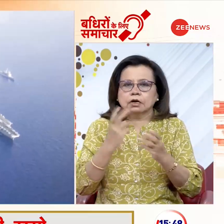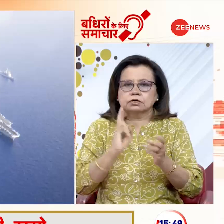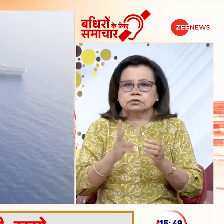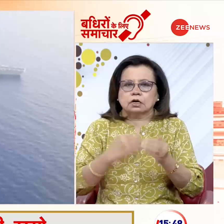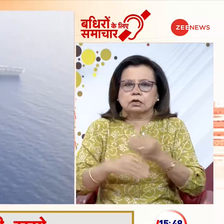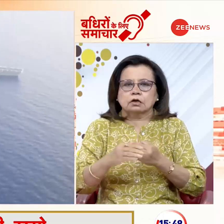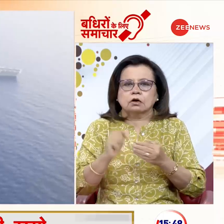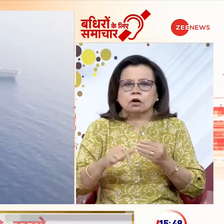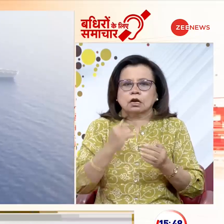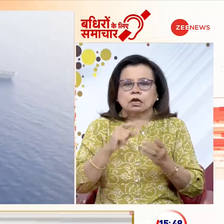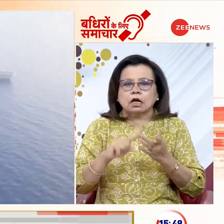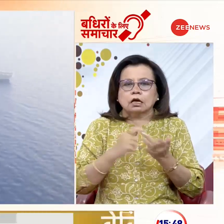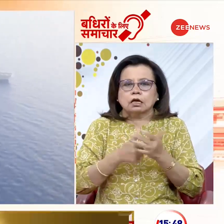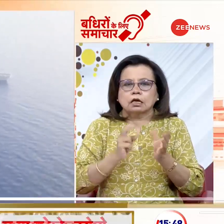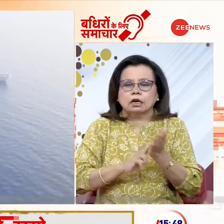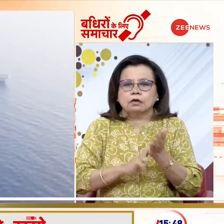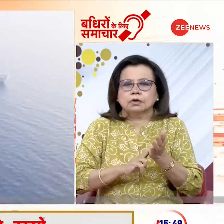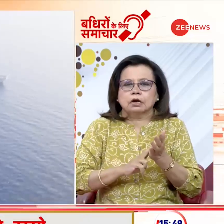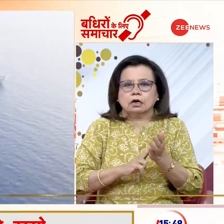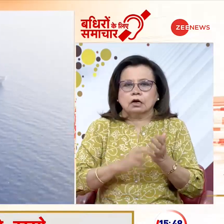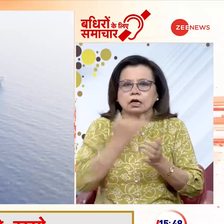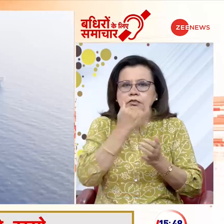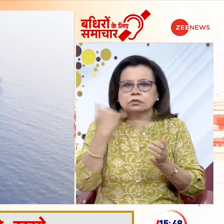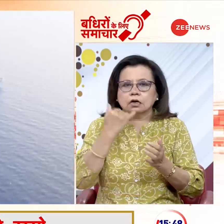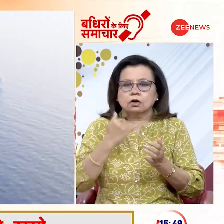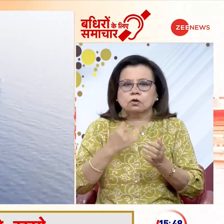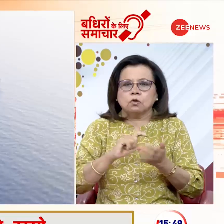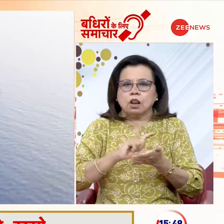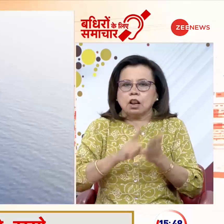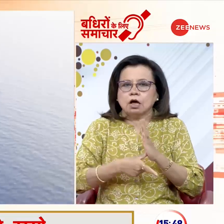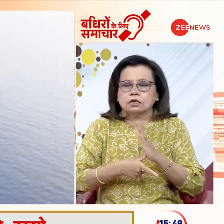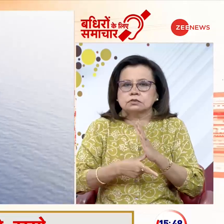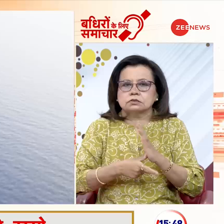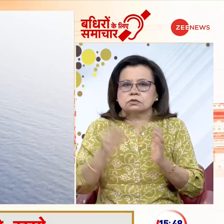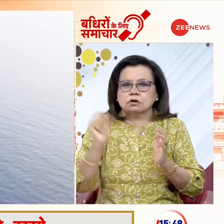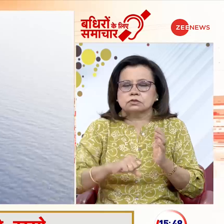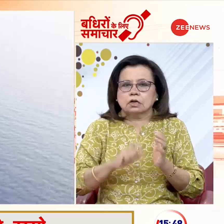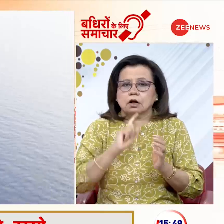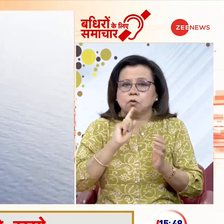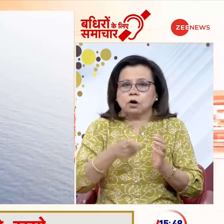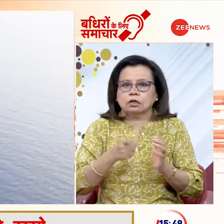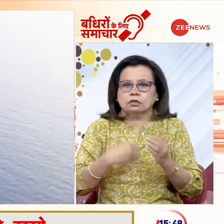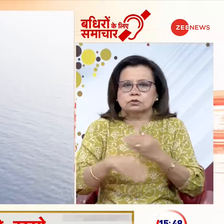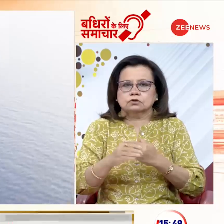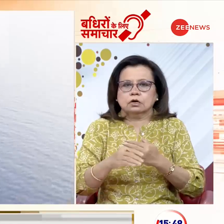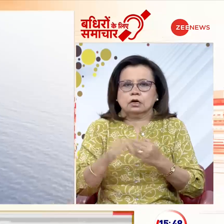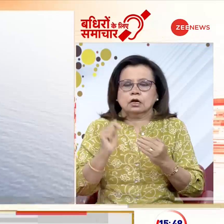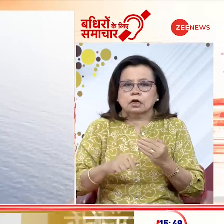हैं और ईरान भी इसराइल को अंजाम भुगतने की चेतावनी दे चुका